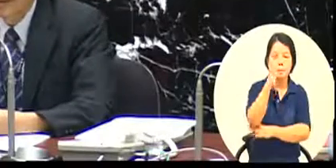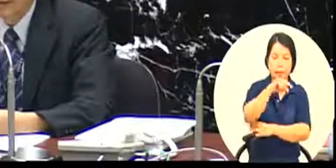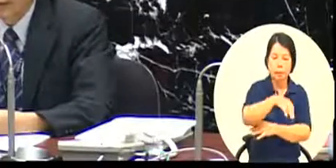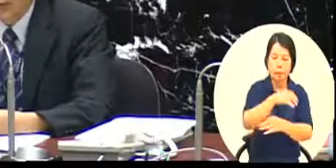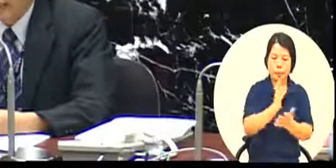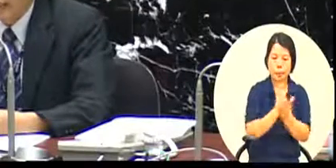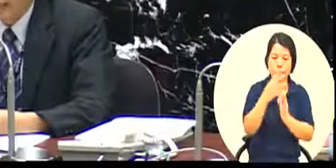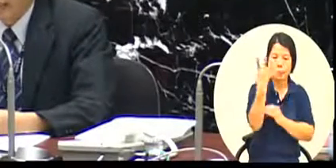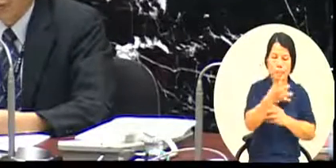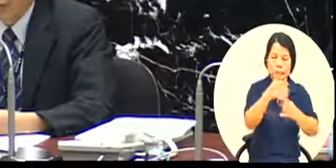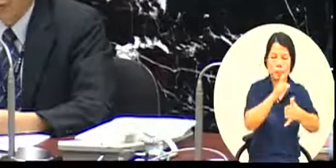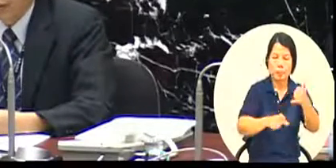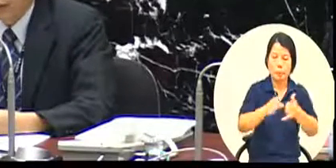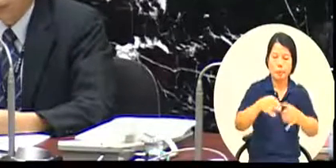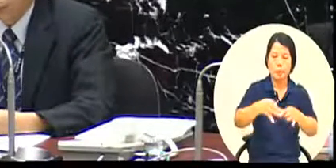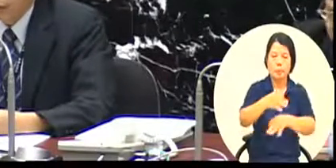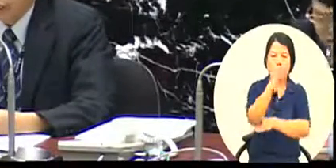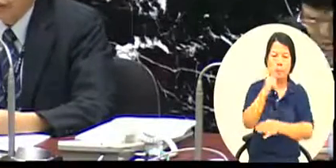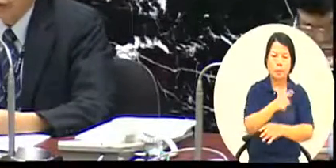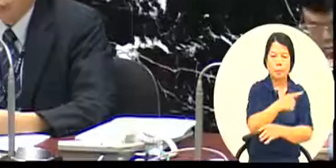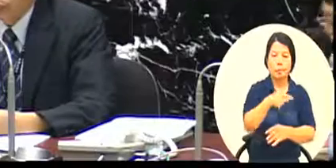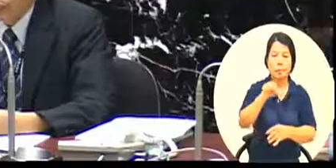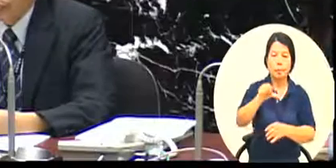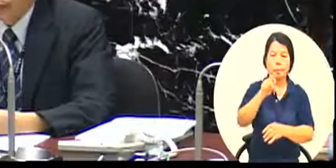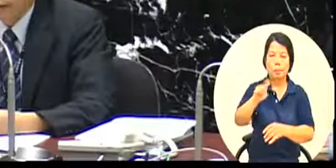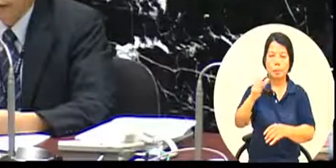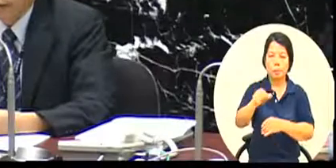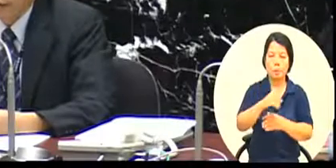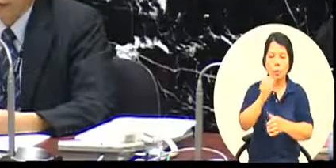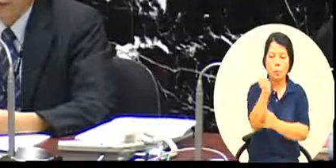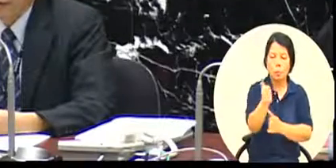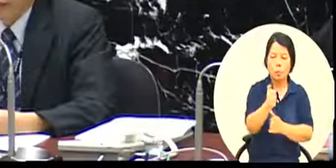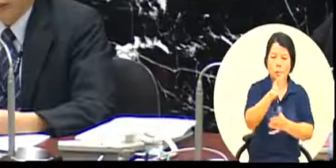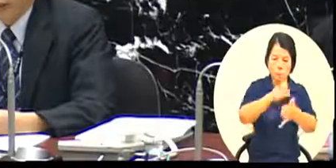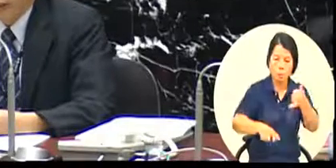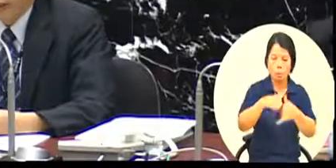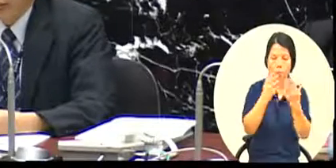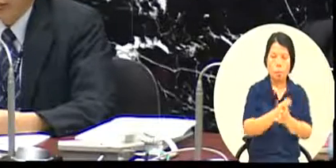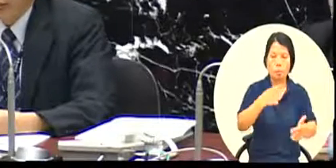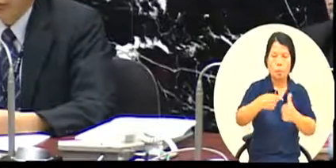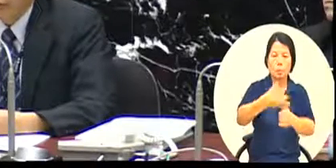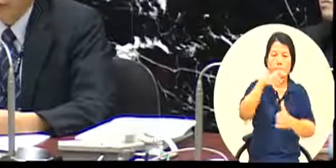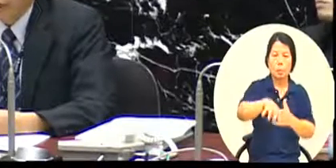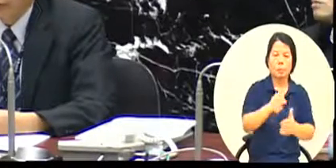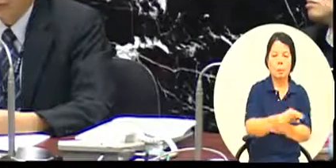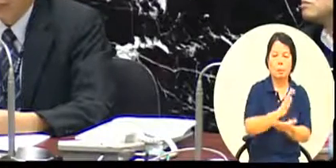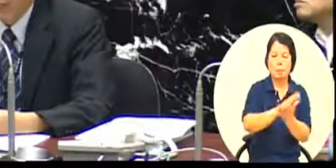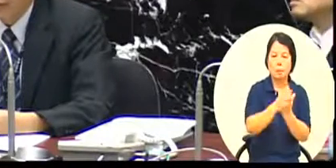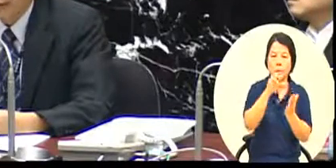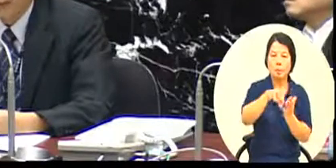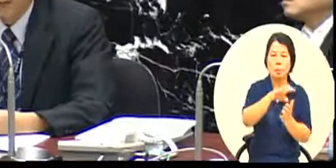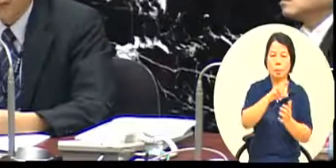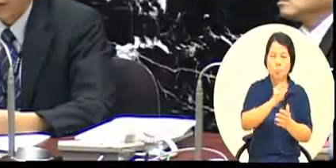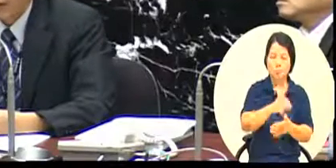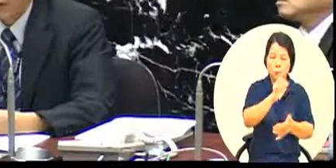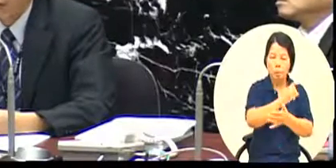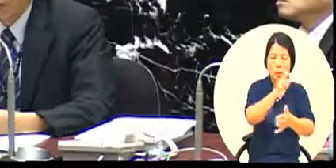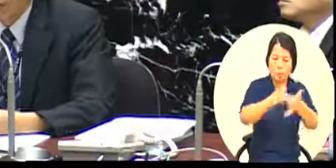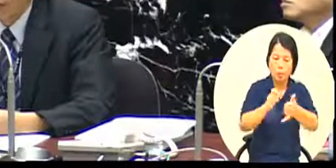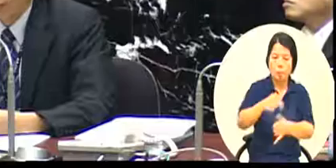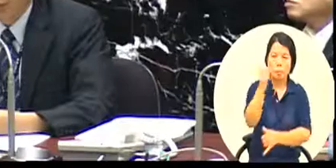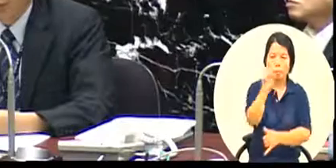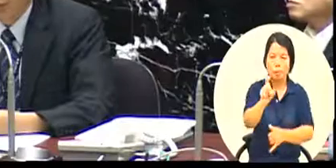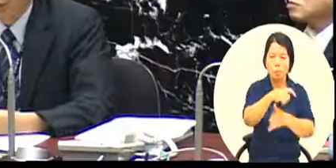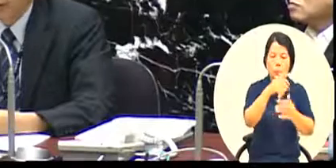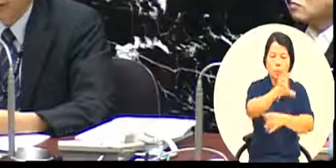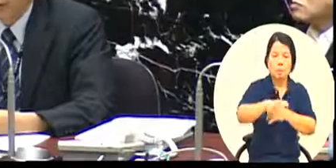案，财经类编号1-50有50案，教育类编号1-10有10案，农